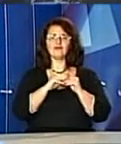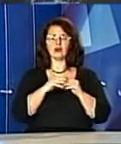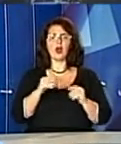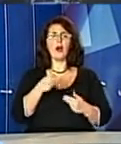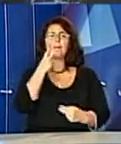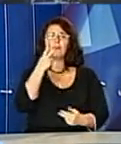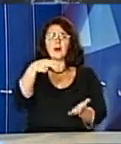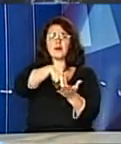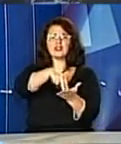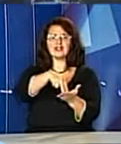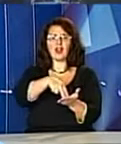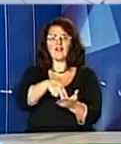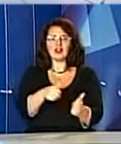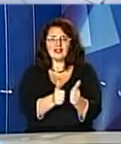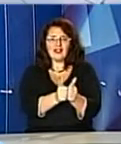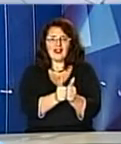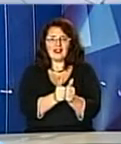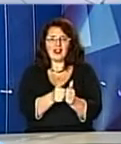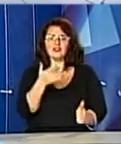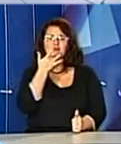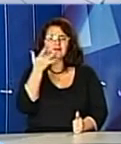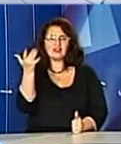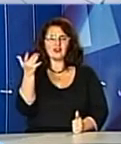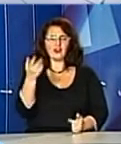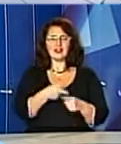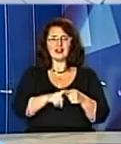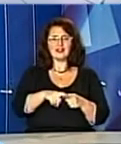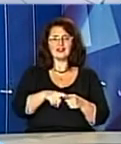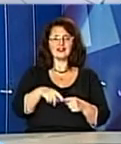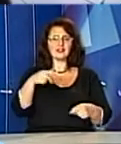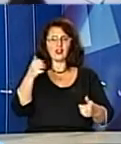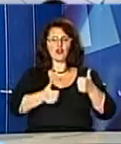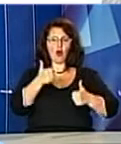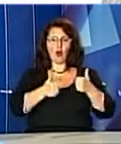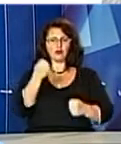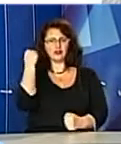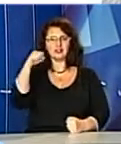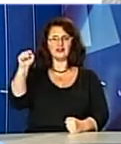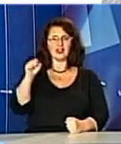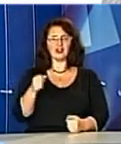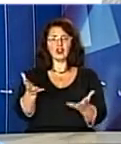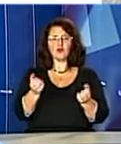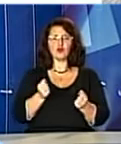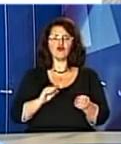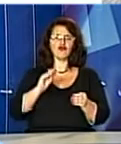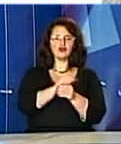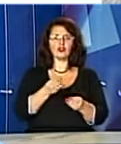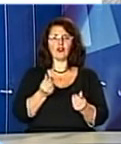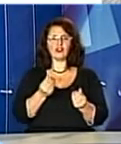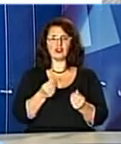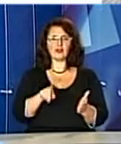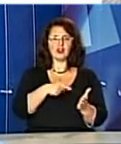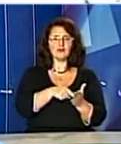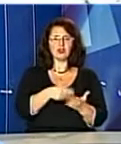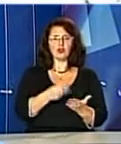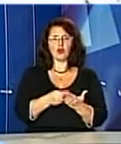входом до мерії. Цей проект виграв конкурси соціально-культурних проєктів і одержав дофінансування із міського бюджету